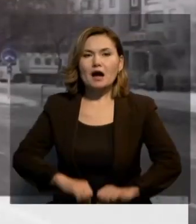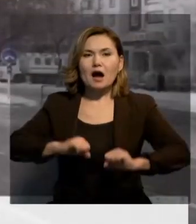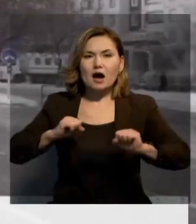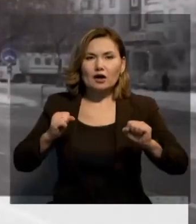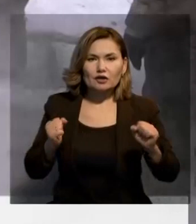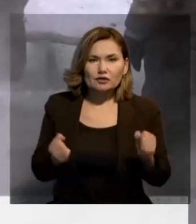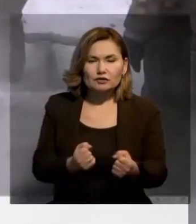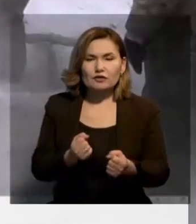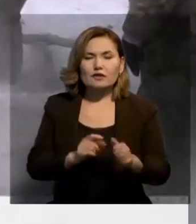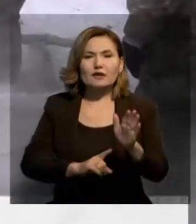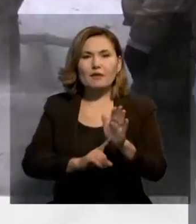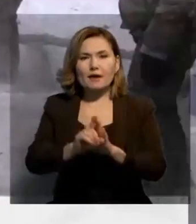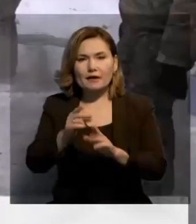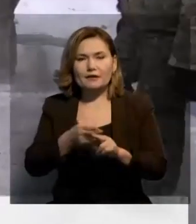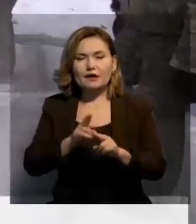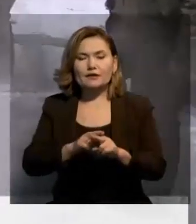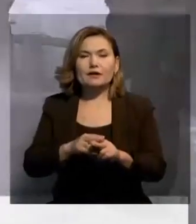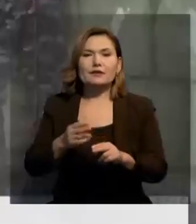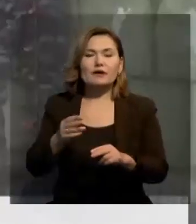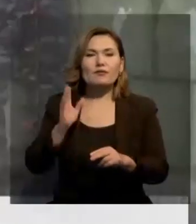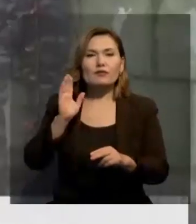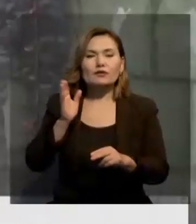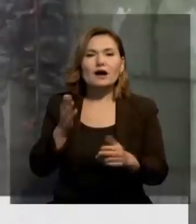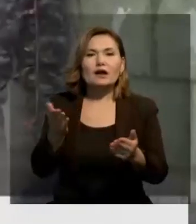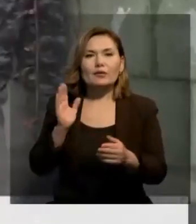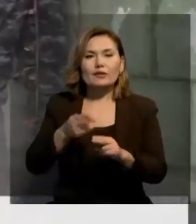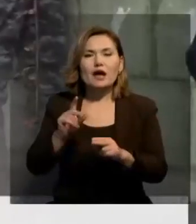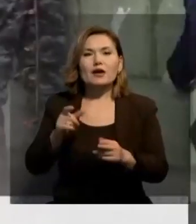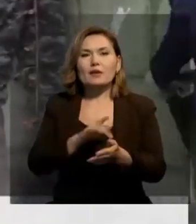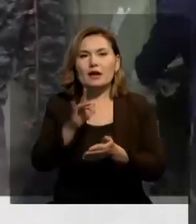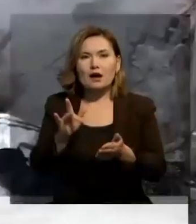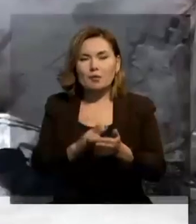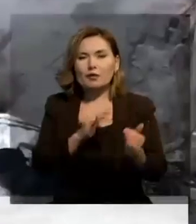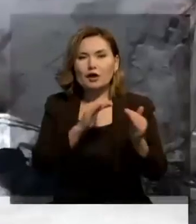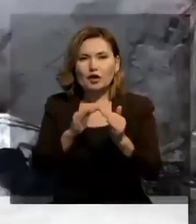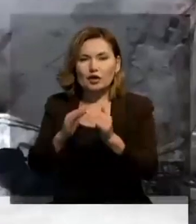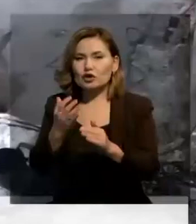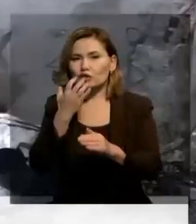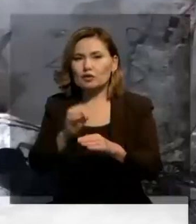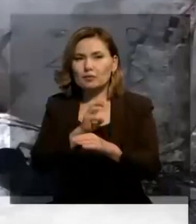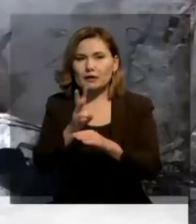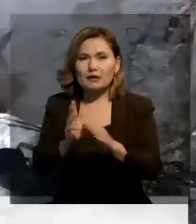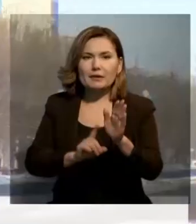Қыстың басы қатты, аяғы қалай болмақ. Екібастұздағы біраз үйге енді ғана жылу беріле бастады.